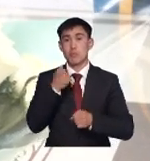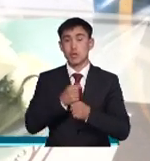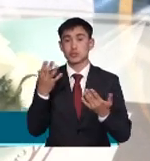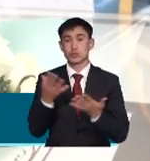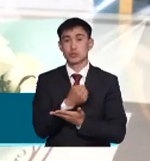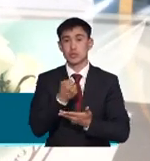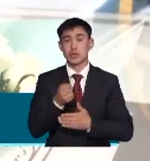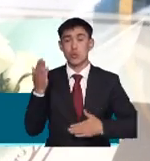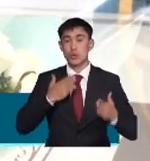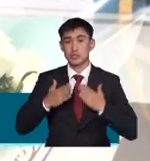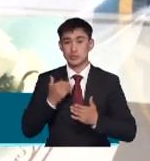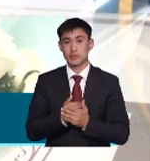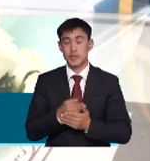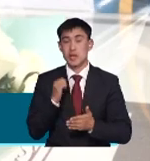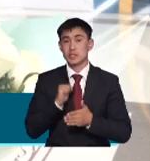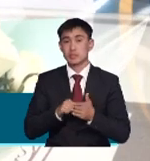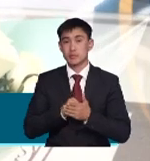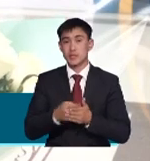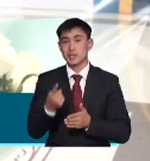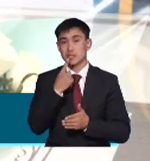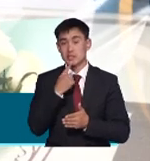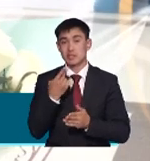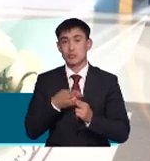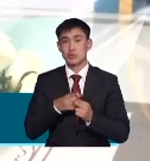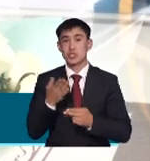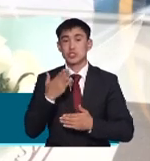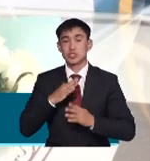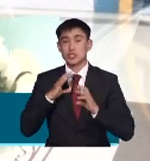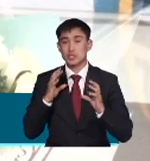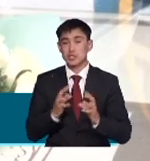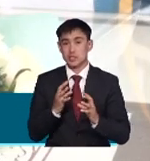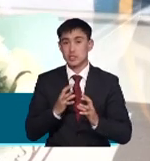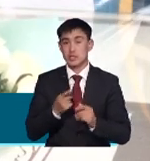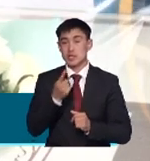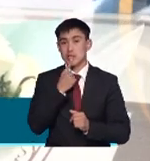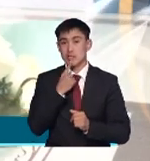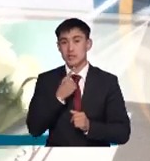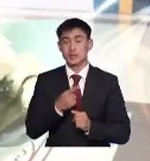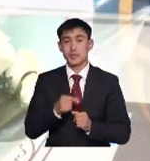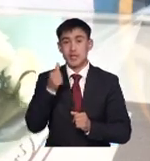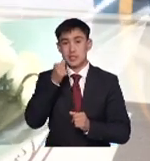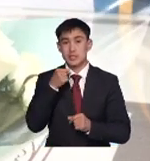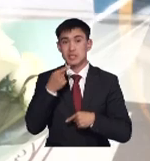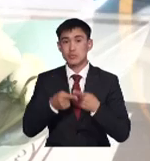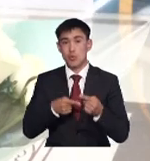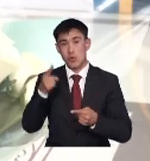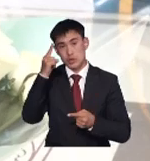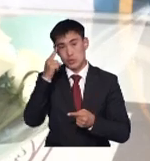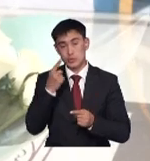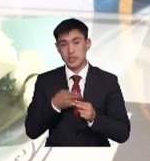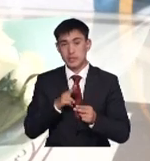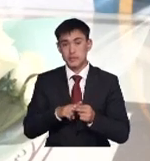алғанына өте қуаныштымын. Себебі тілге деген бұл жанашырлық, тілдің ертеңін ойлау